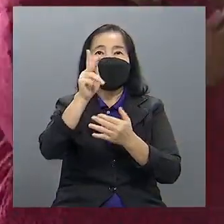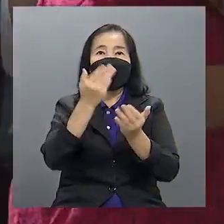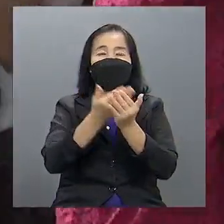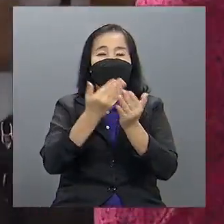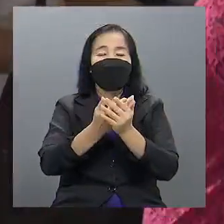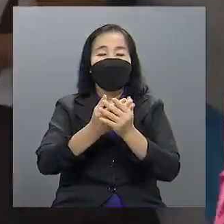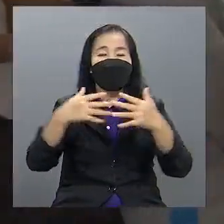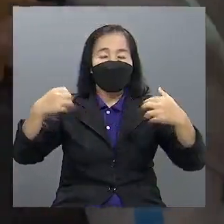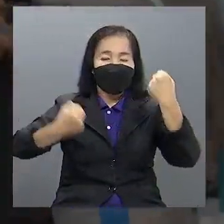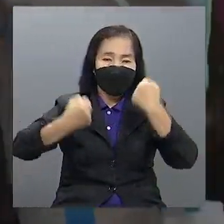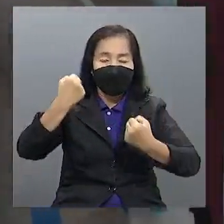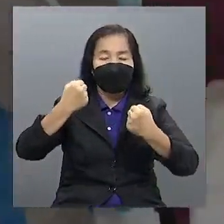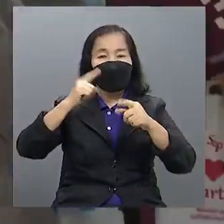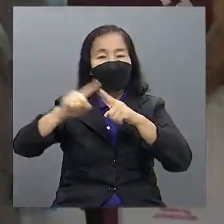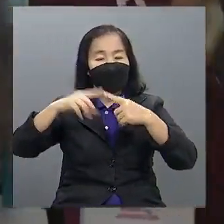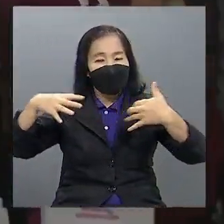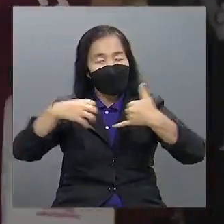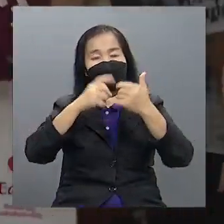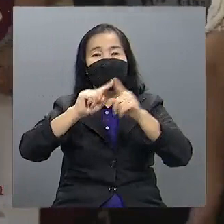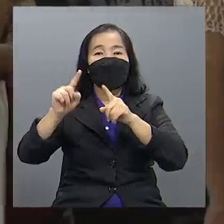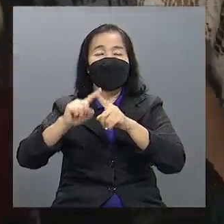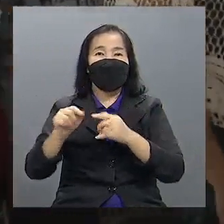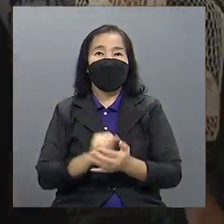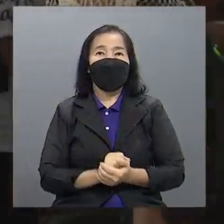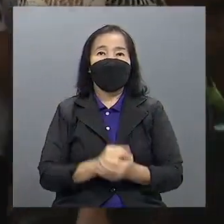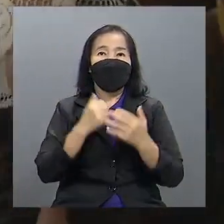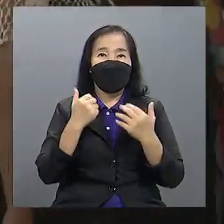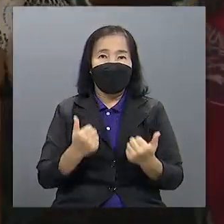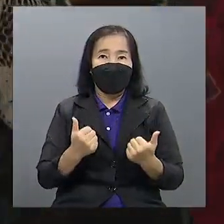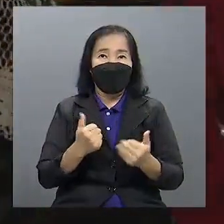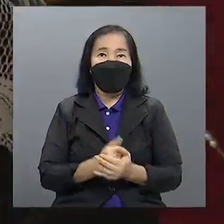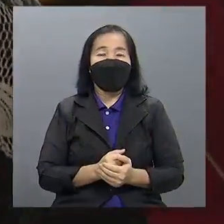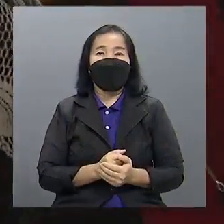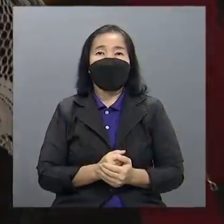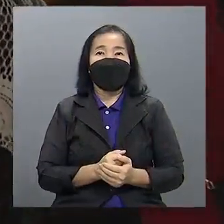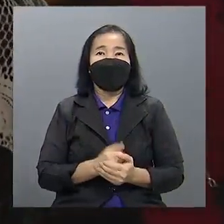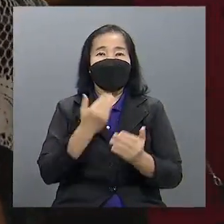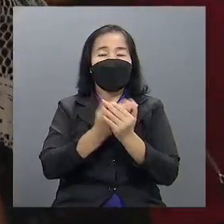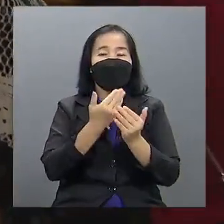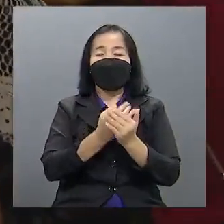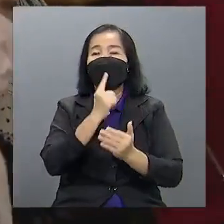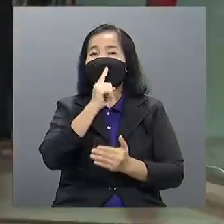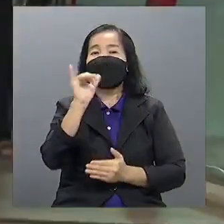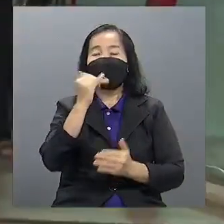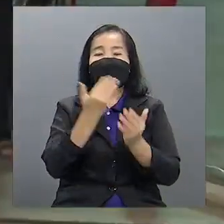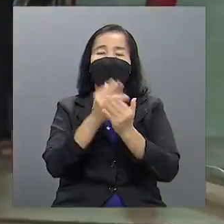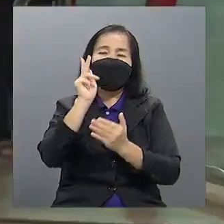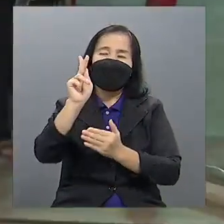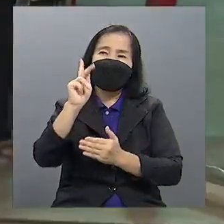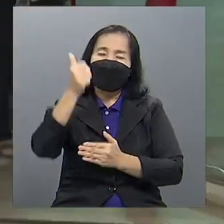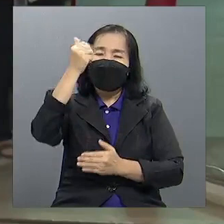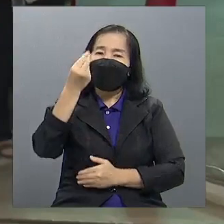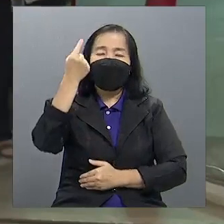การจ่ายสินไหมดังกล่าวซึ่งเบื้องต้นค่ะยังไม่สามารถสรุปกรอบวงเงินที่จะกู้เพิ่มได้ชัดเจนเนื่องจากอยู่ระหว่าง